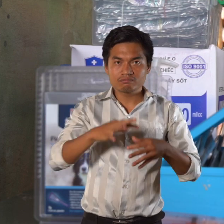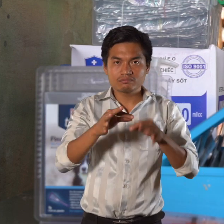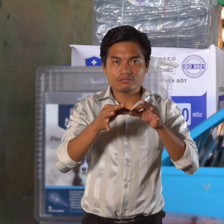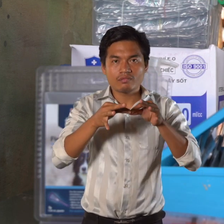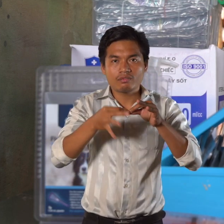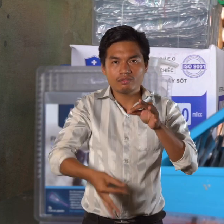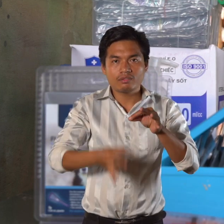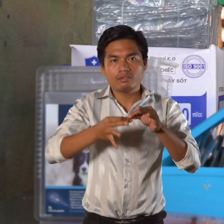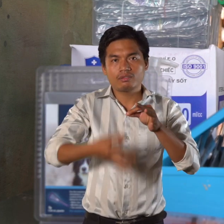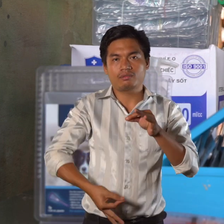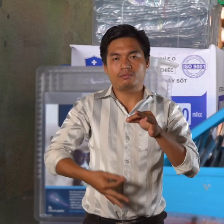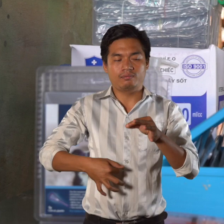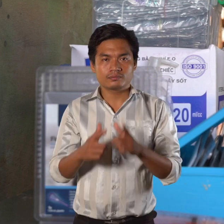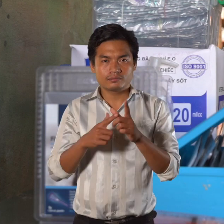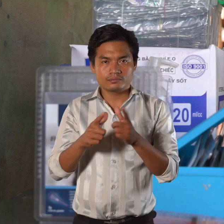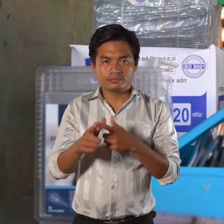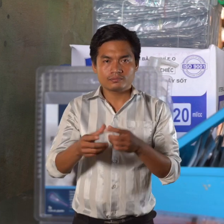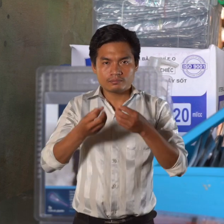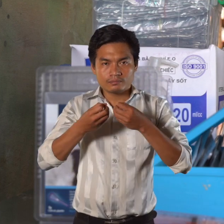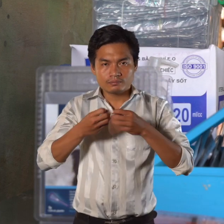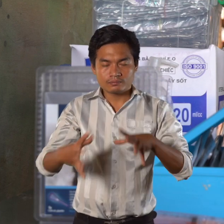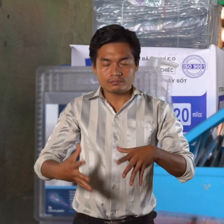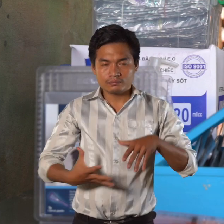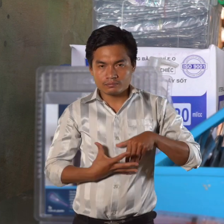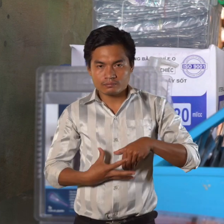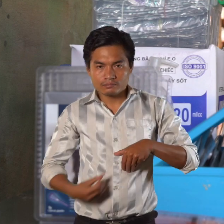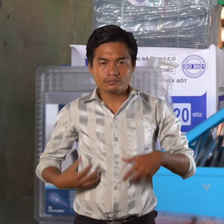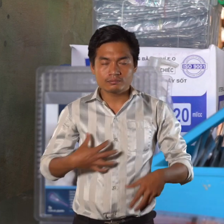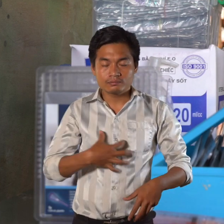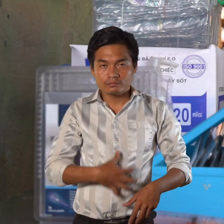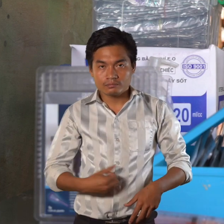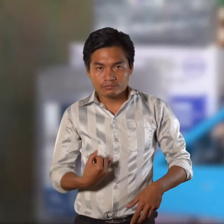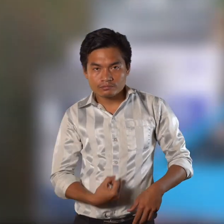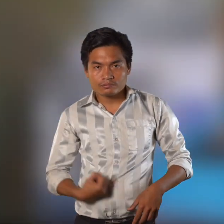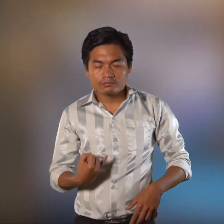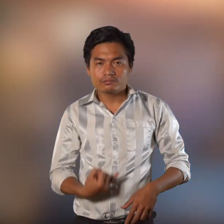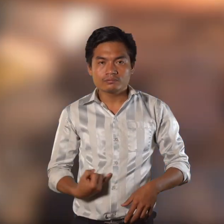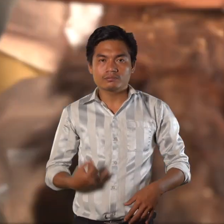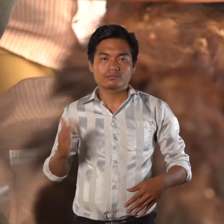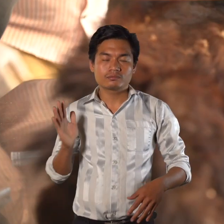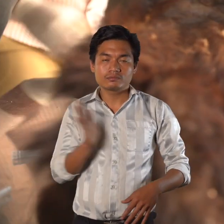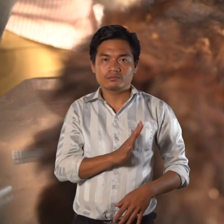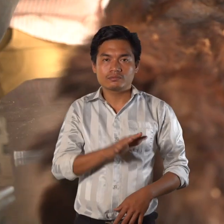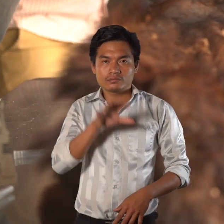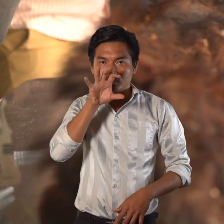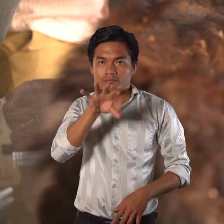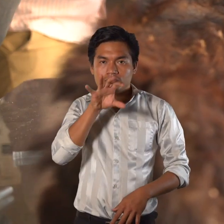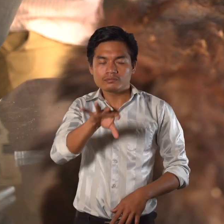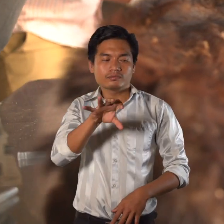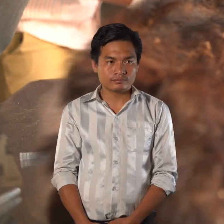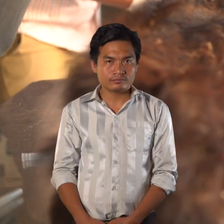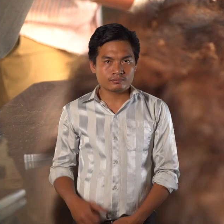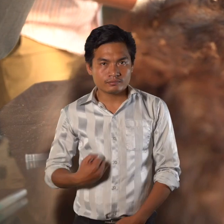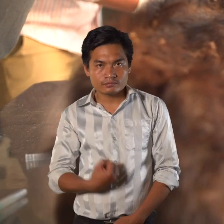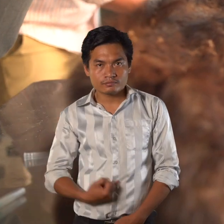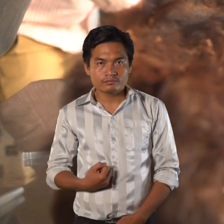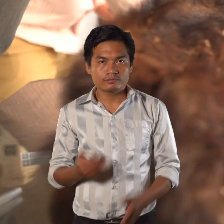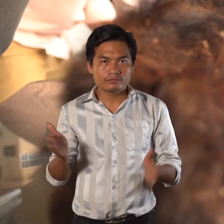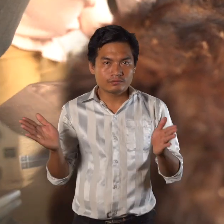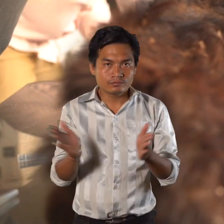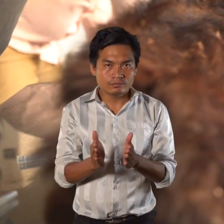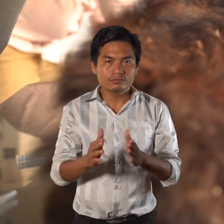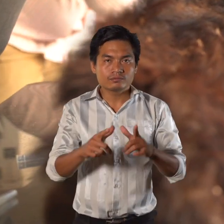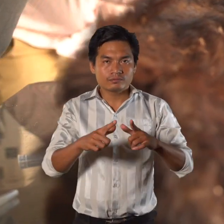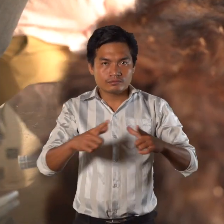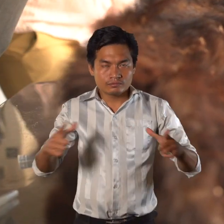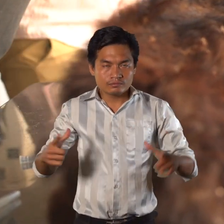ឲ្យរលាកឬក៏វាបំផ្លាញក្រពះហើយនឹងពោះវៀនរបស់សត្វឆ្កែពោះវៀនតូចពោះវៀន